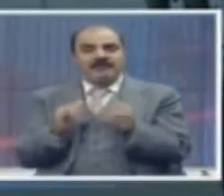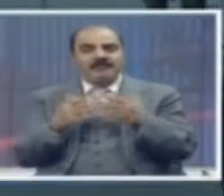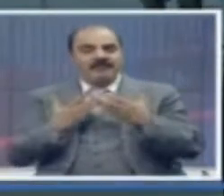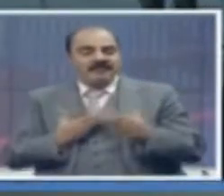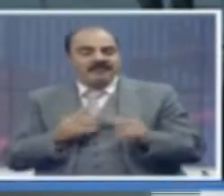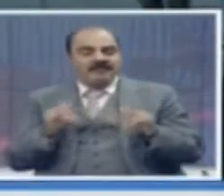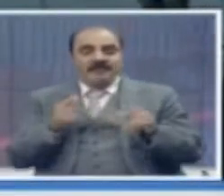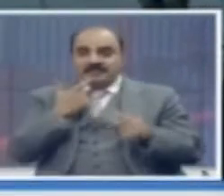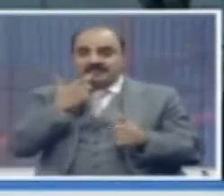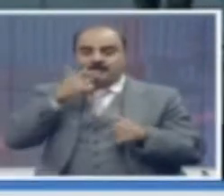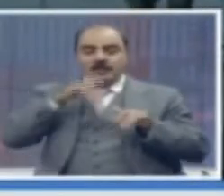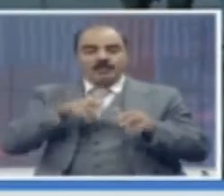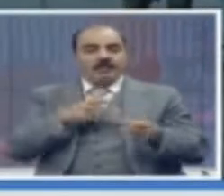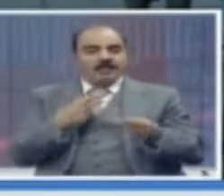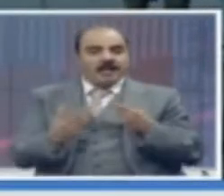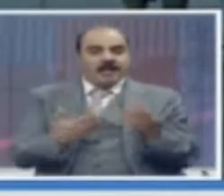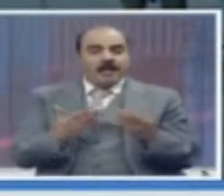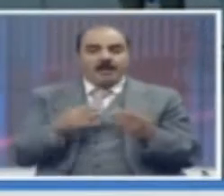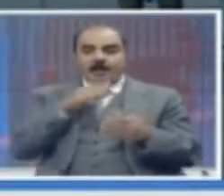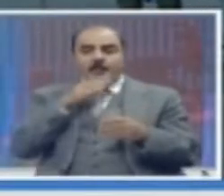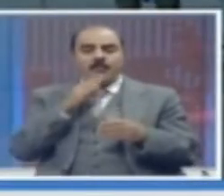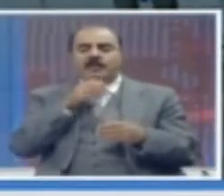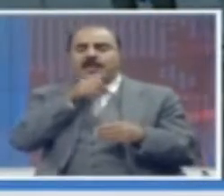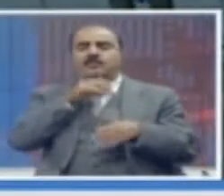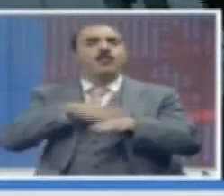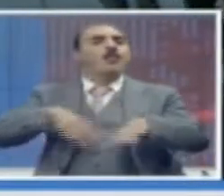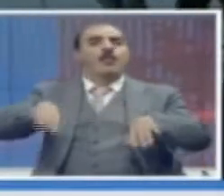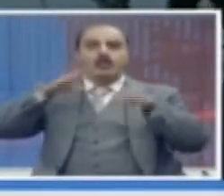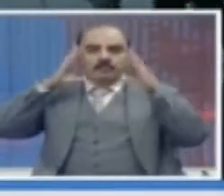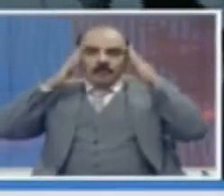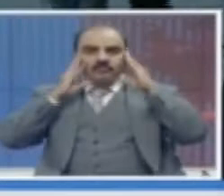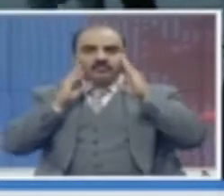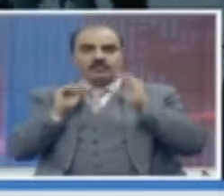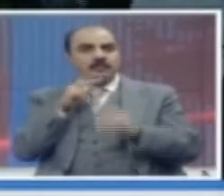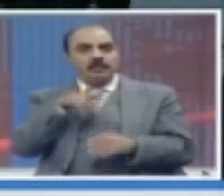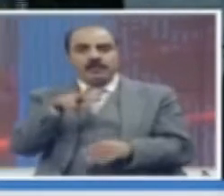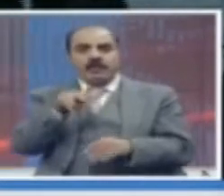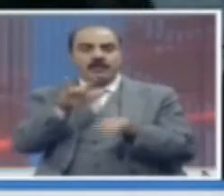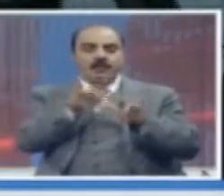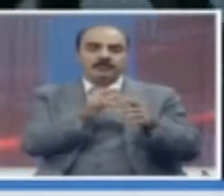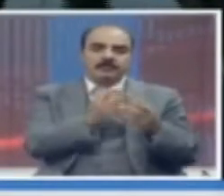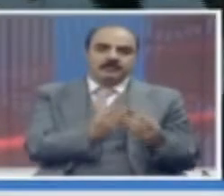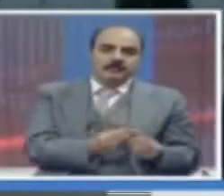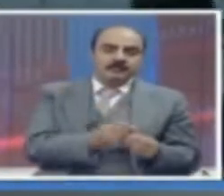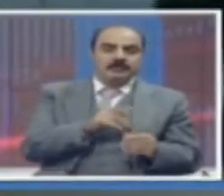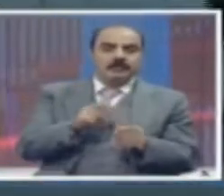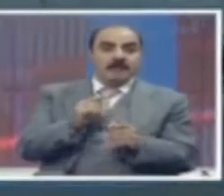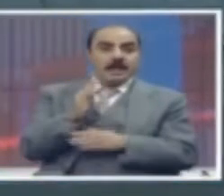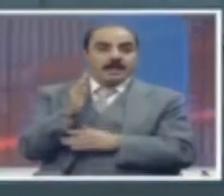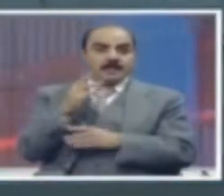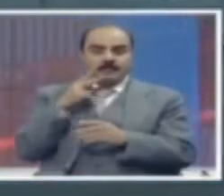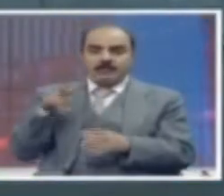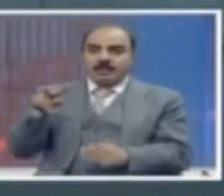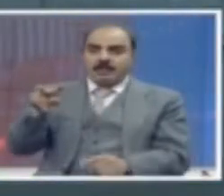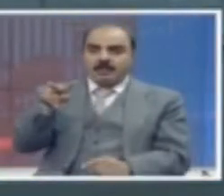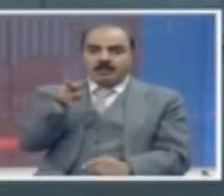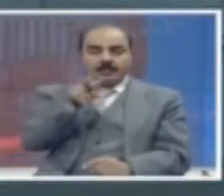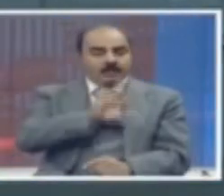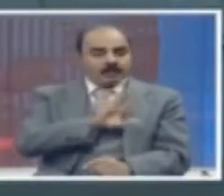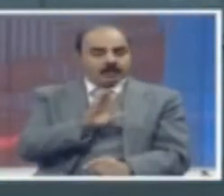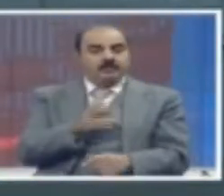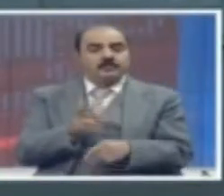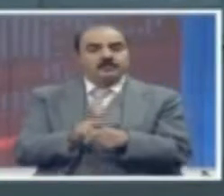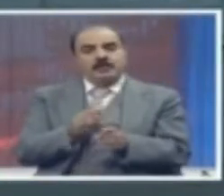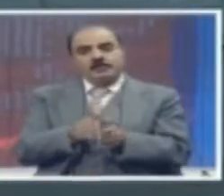إن كان كبار إن كان شباب إن كان أب وأم وجد وجدة. فبالتالي هيبقى في جزء عندنا المبنى الأساسي للمتحف اللي هو القاعات